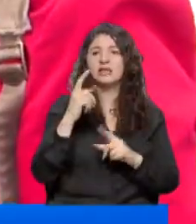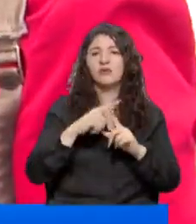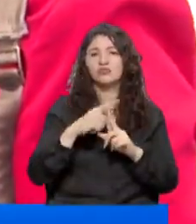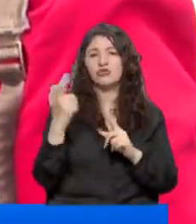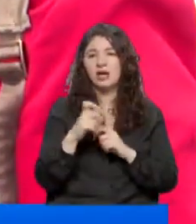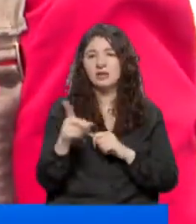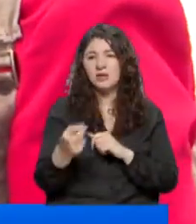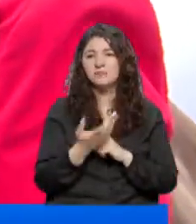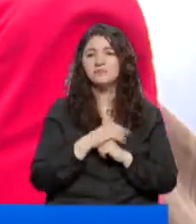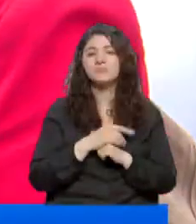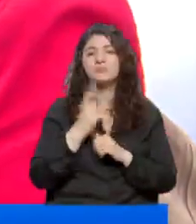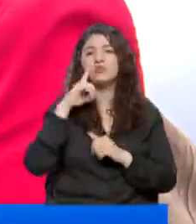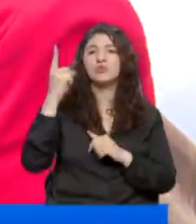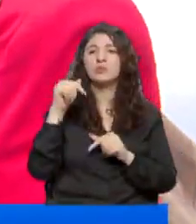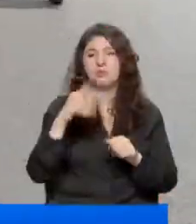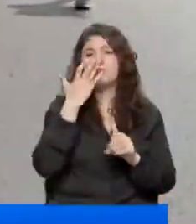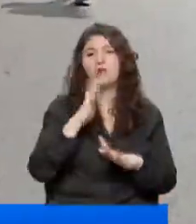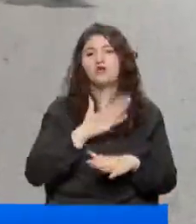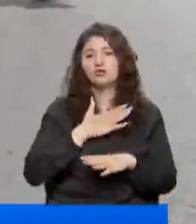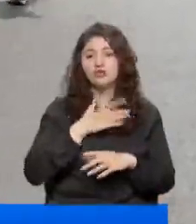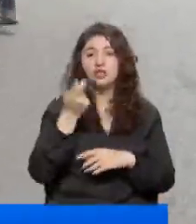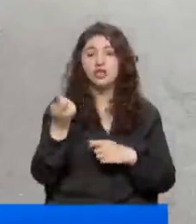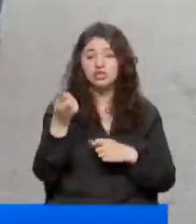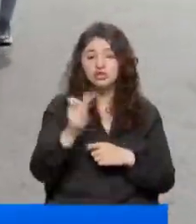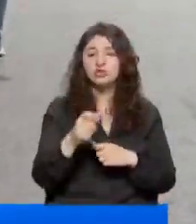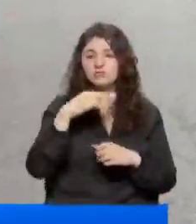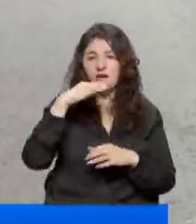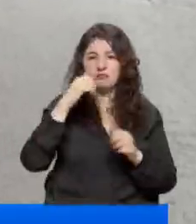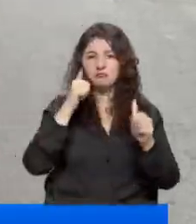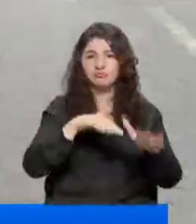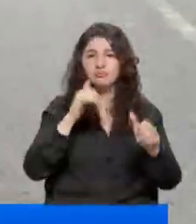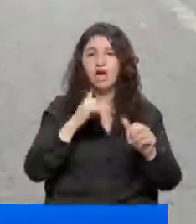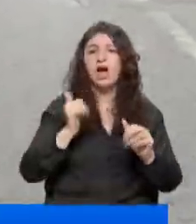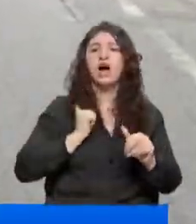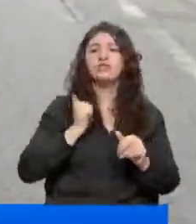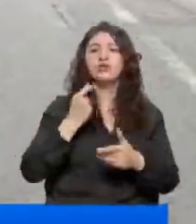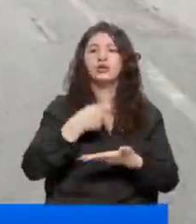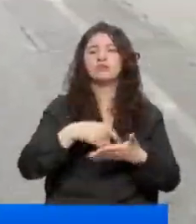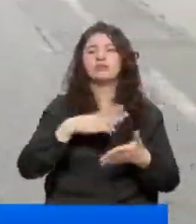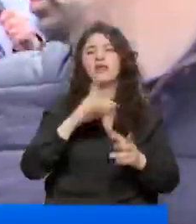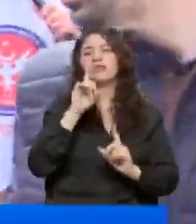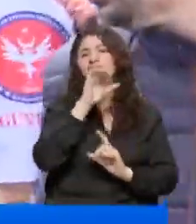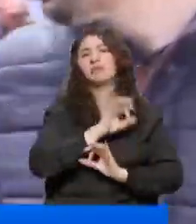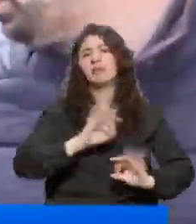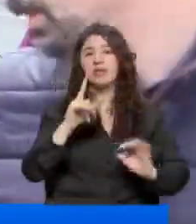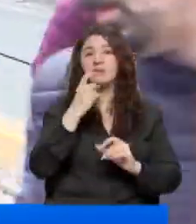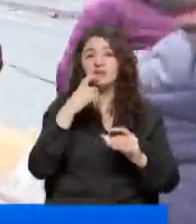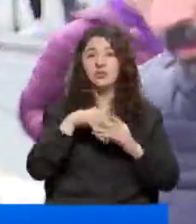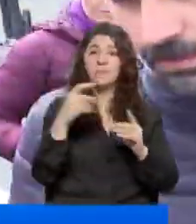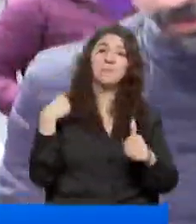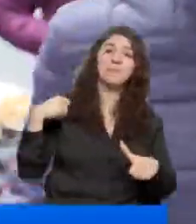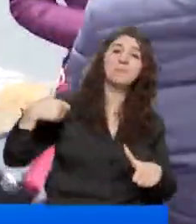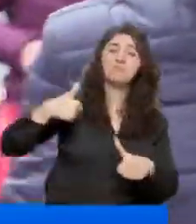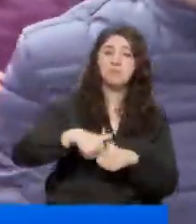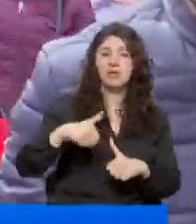Temmuz ayında hükümetimizin bunu bekliyoruz işçi Bayramı'nda Asgari ücretinin talebin etti yıl içinde en az bir